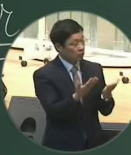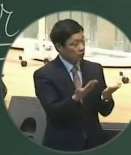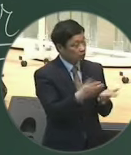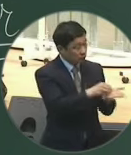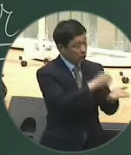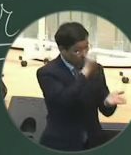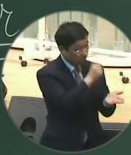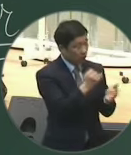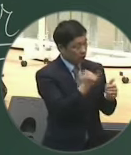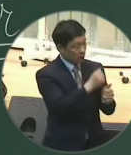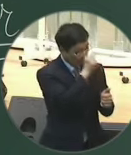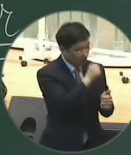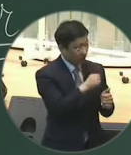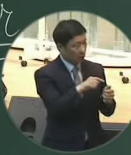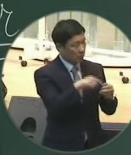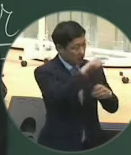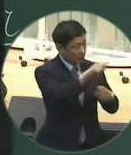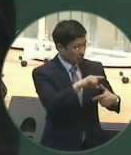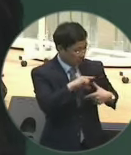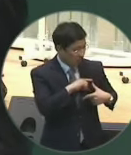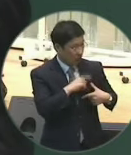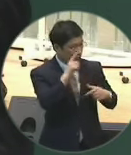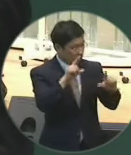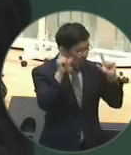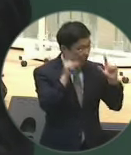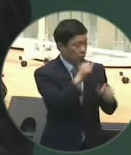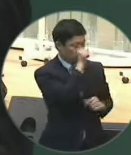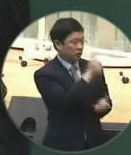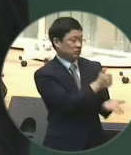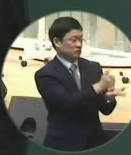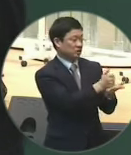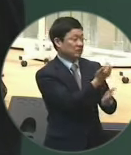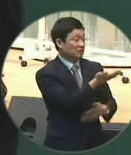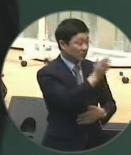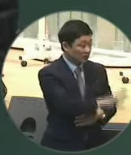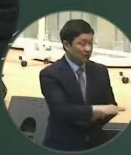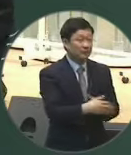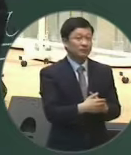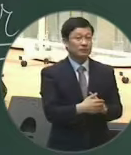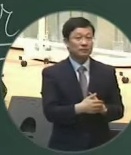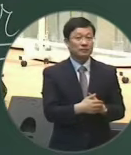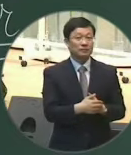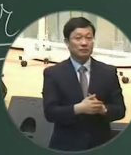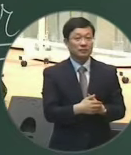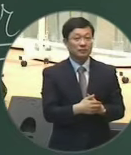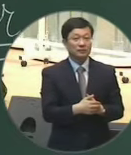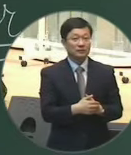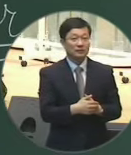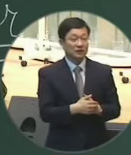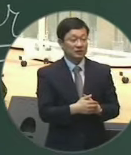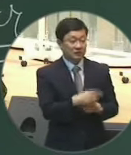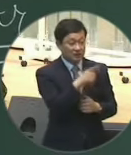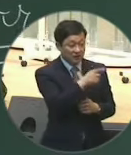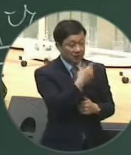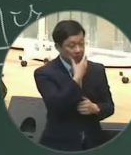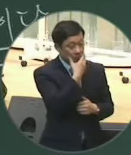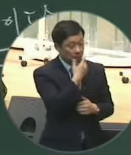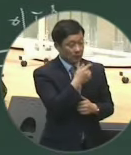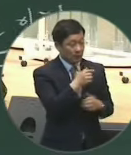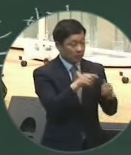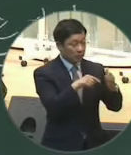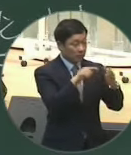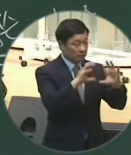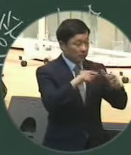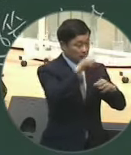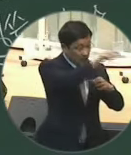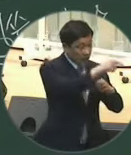married. 밖에 나갔을 때 다르다. But when you go out to the real world, it's different. 네 좋은 걸 제대로 쓸 수 있다. No, you can use the good